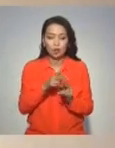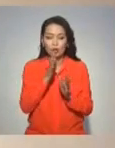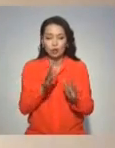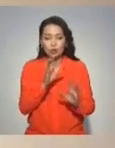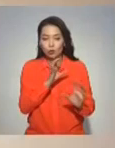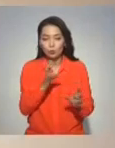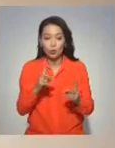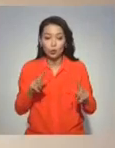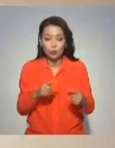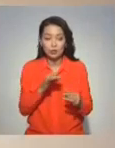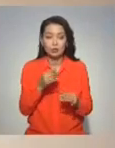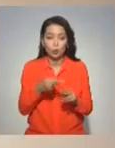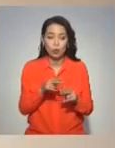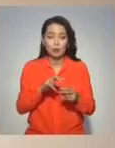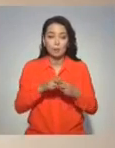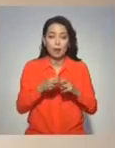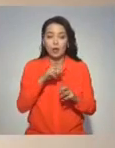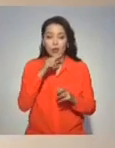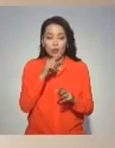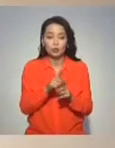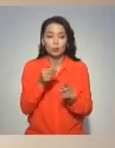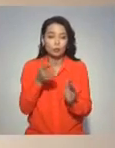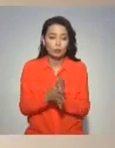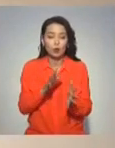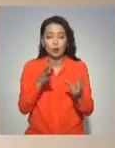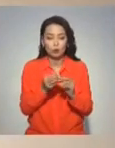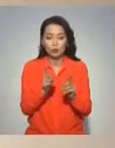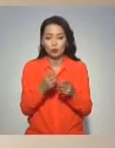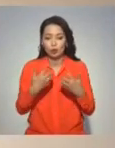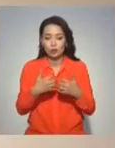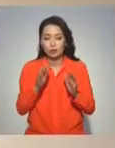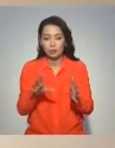емес, сонымен қатар осы мәселенің экономикалық жағында ескеретін болады. Жылу